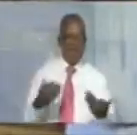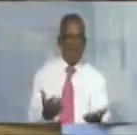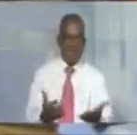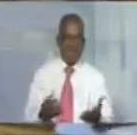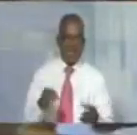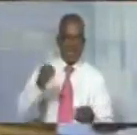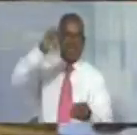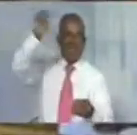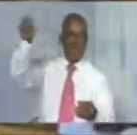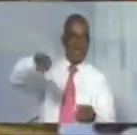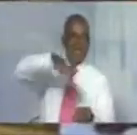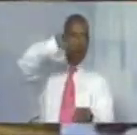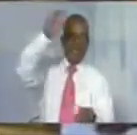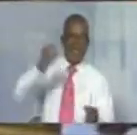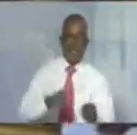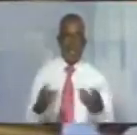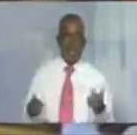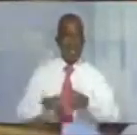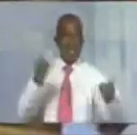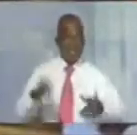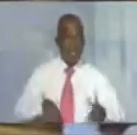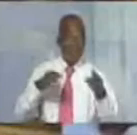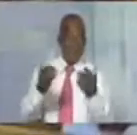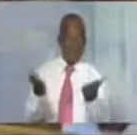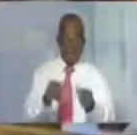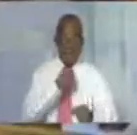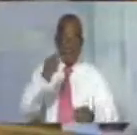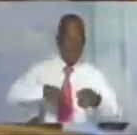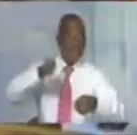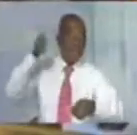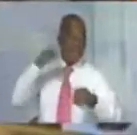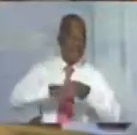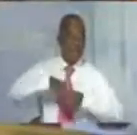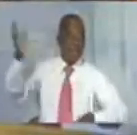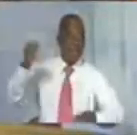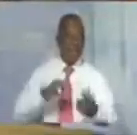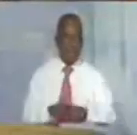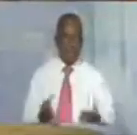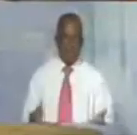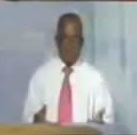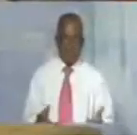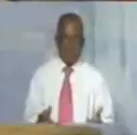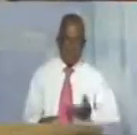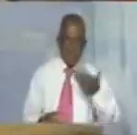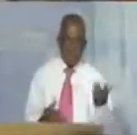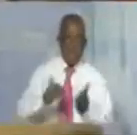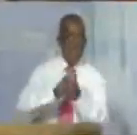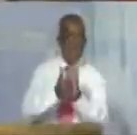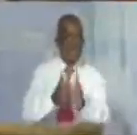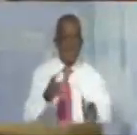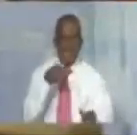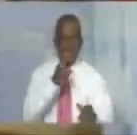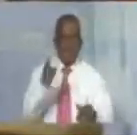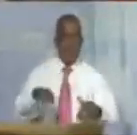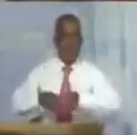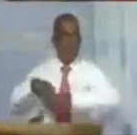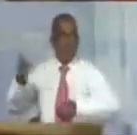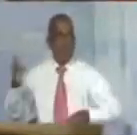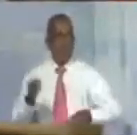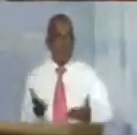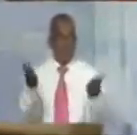dehors veulent accéder. Alors du coup, ça crée une concurrence positive entre les enfants et cela